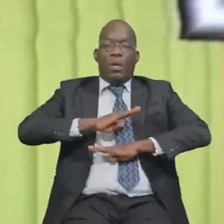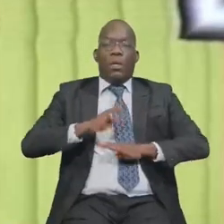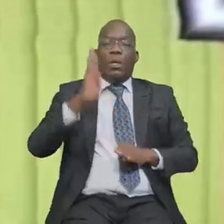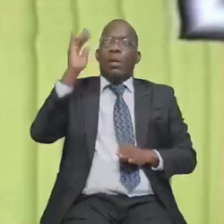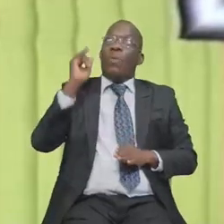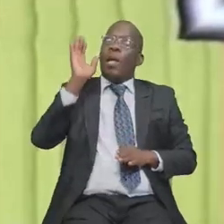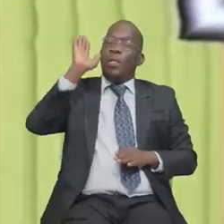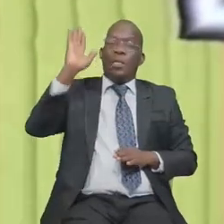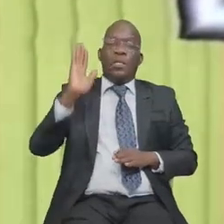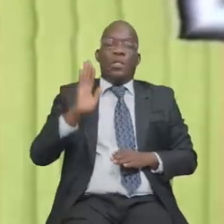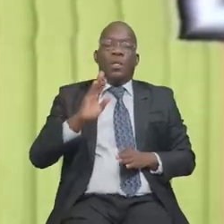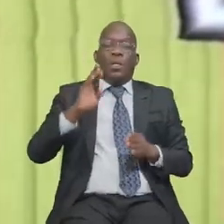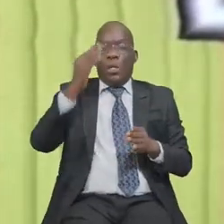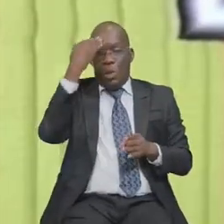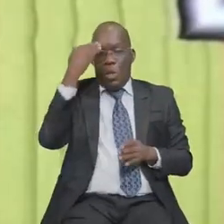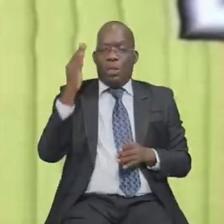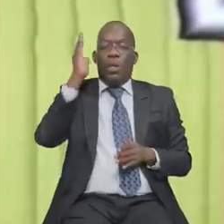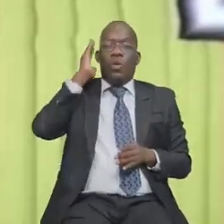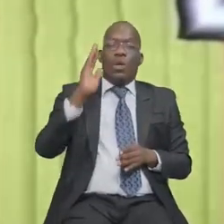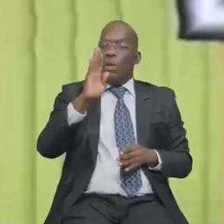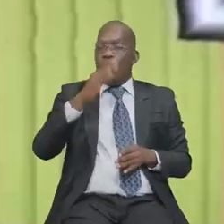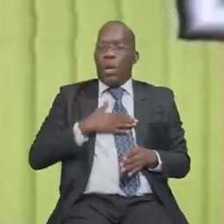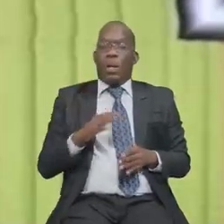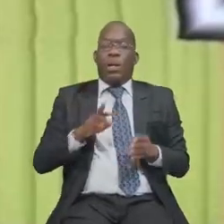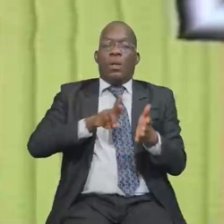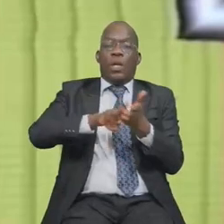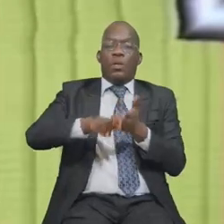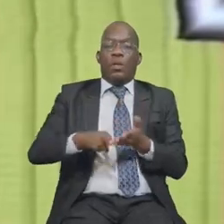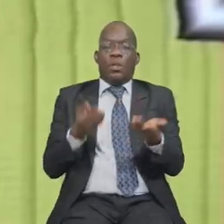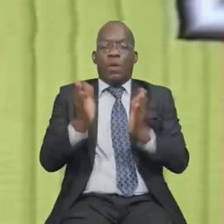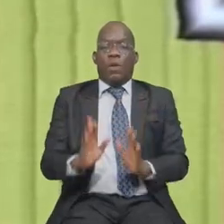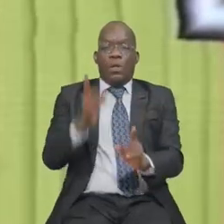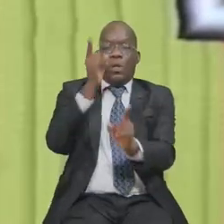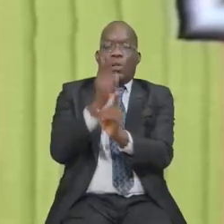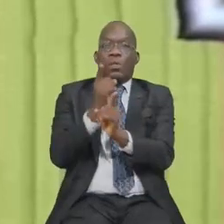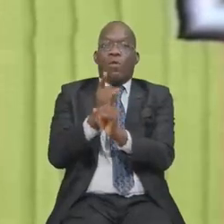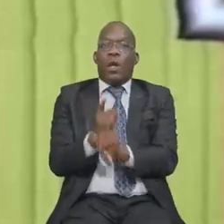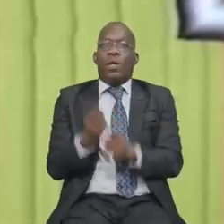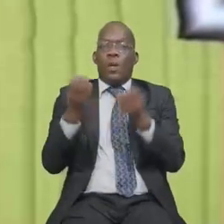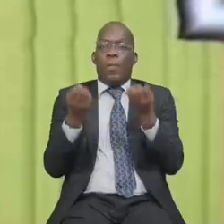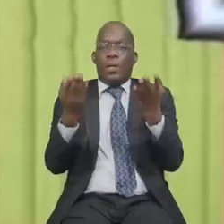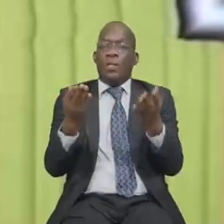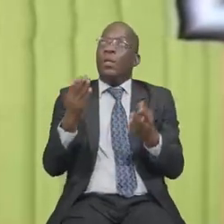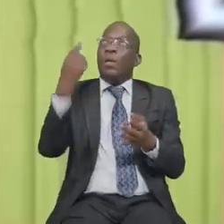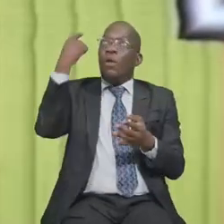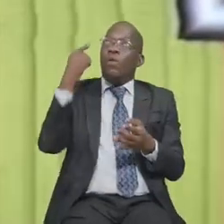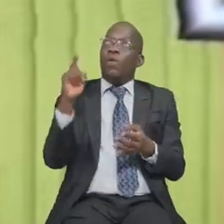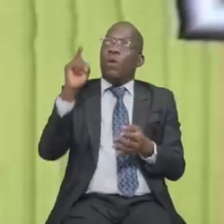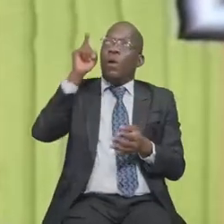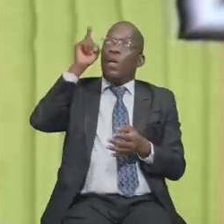juste justifiera beaucoup d'hommes, et il se chargera de leurs